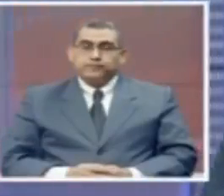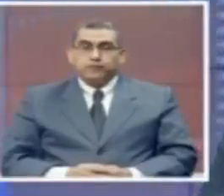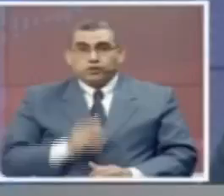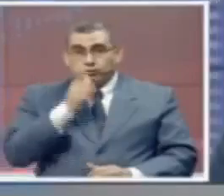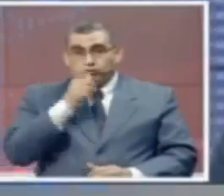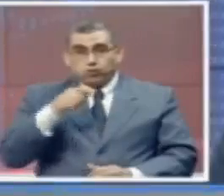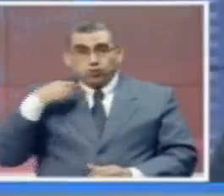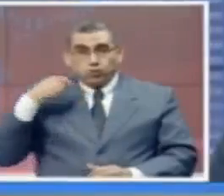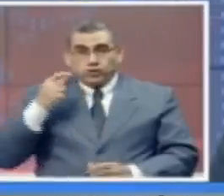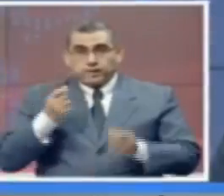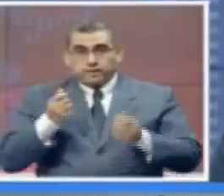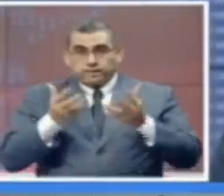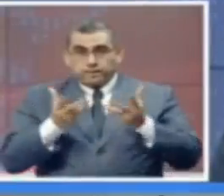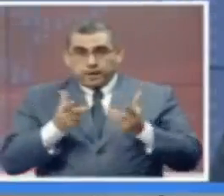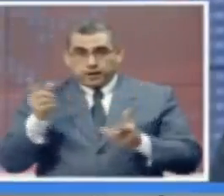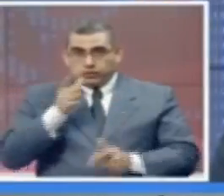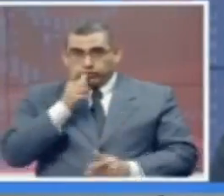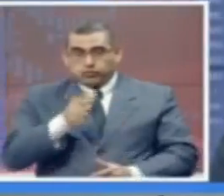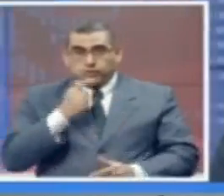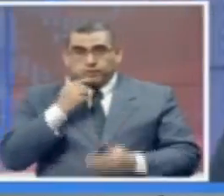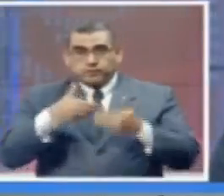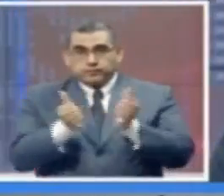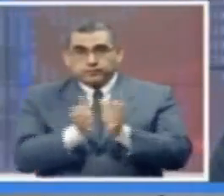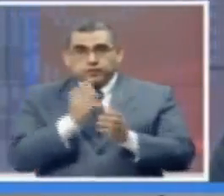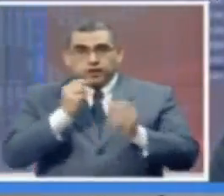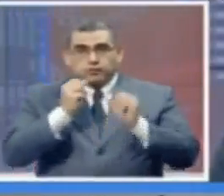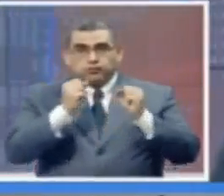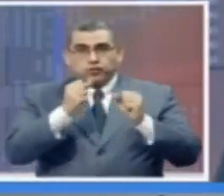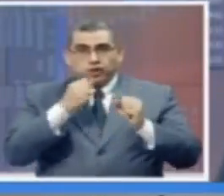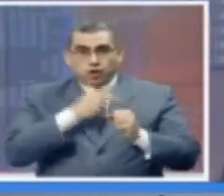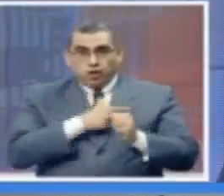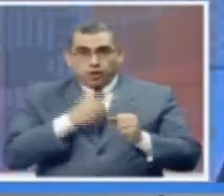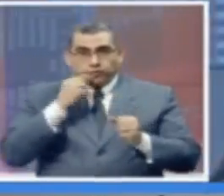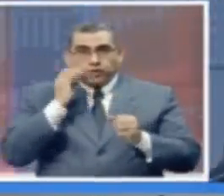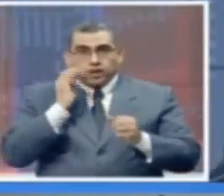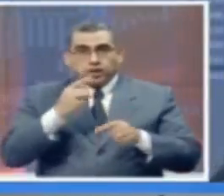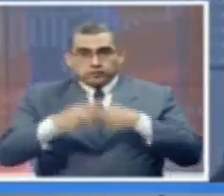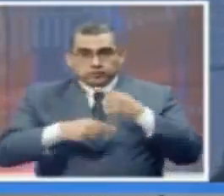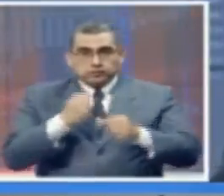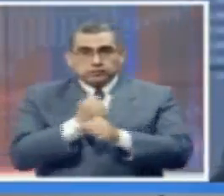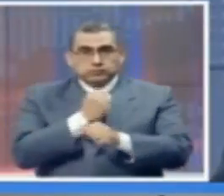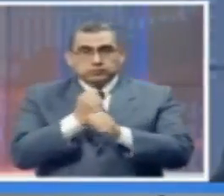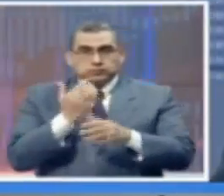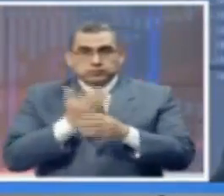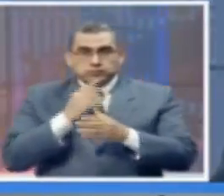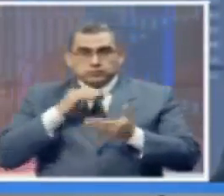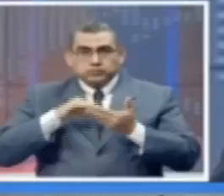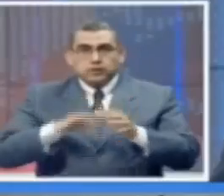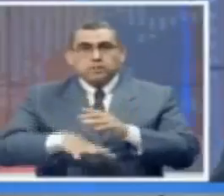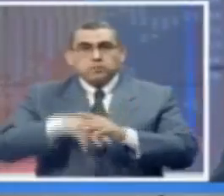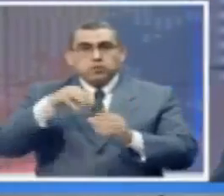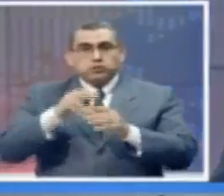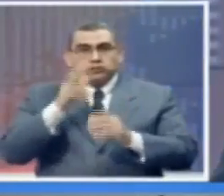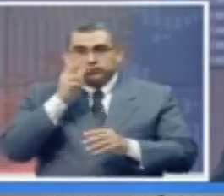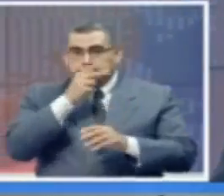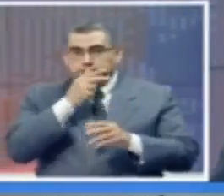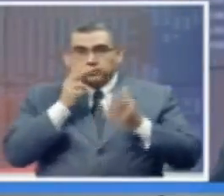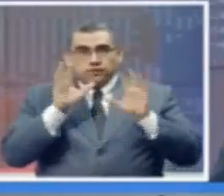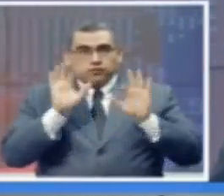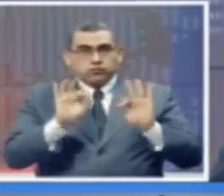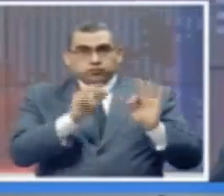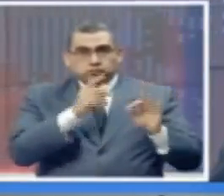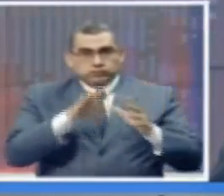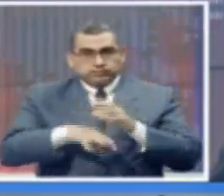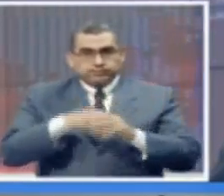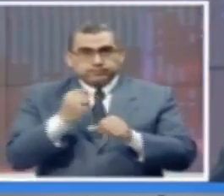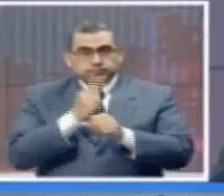وجه وزير المالية الدكتور محمد معيط مصلحة الخزانة العامة بضرورة استدامة الجهود لتخليد المشروعات التاريخية الرائدة عن